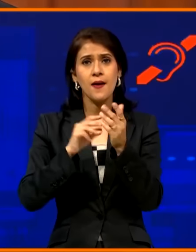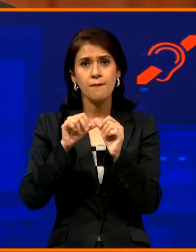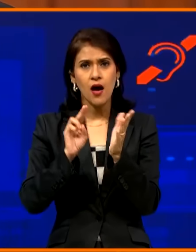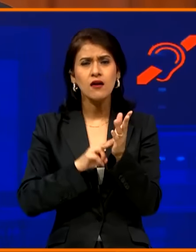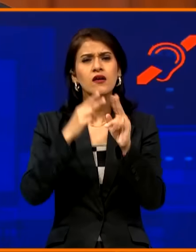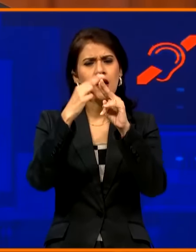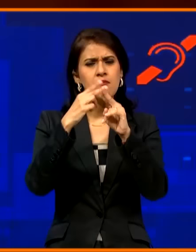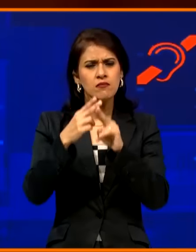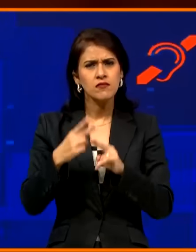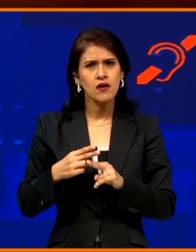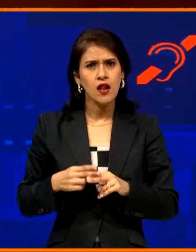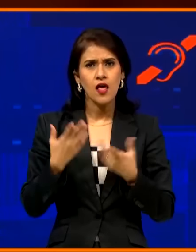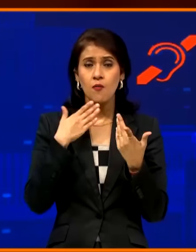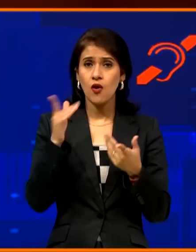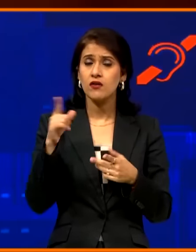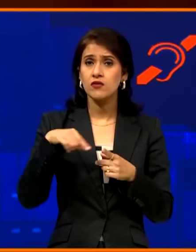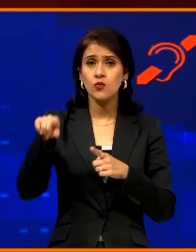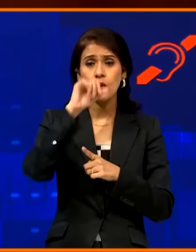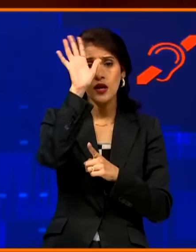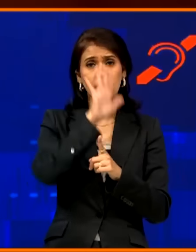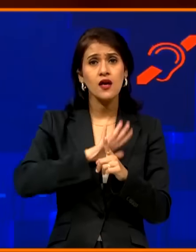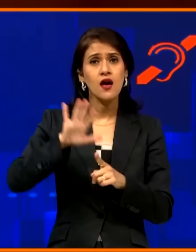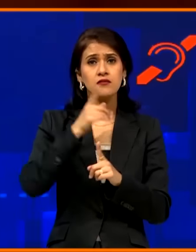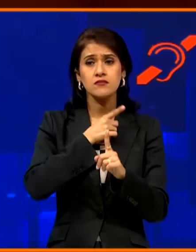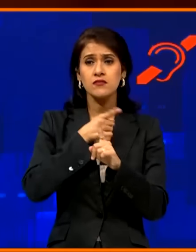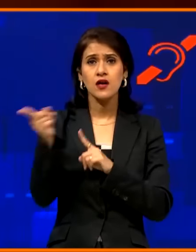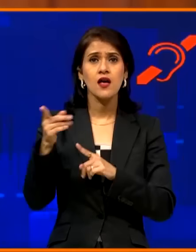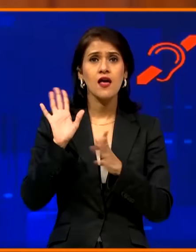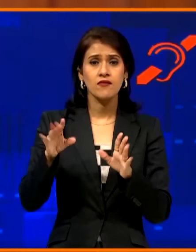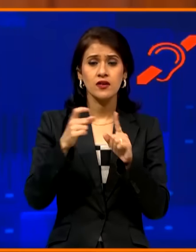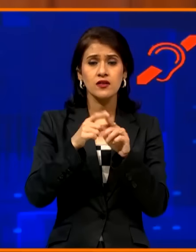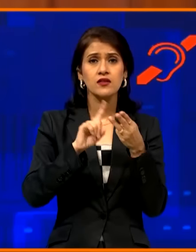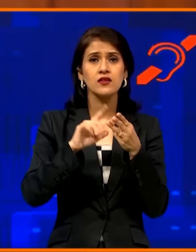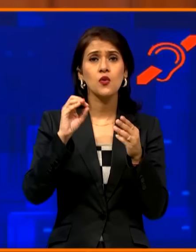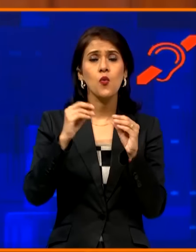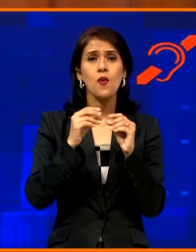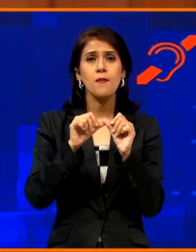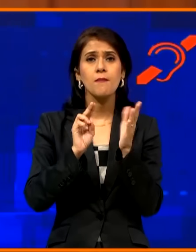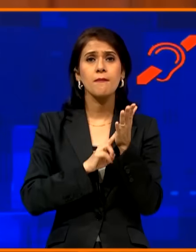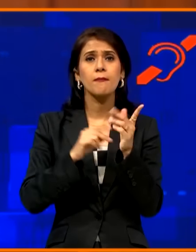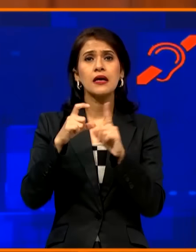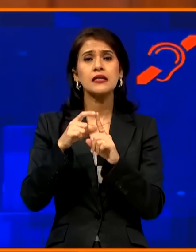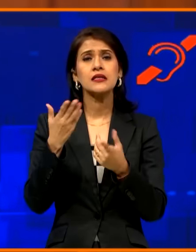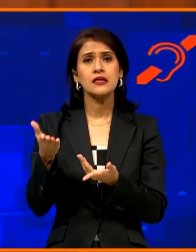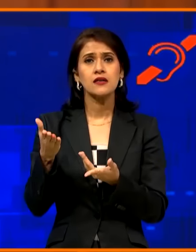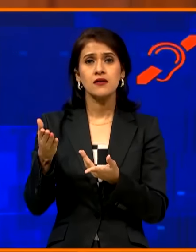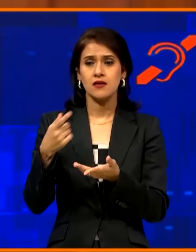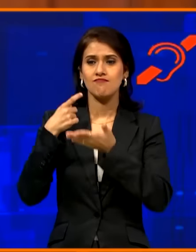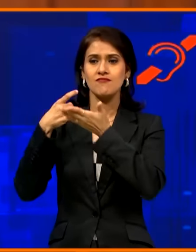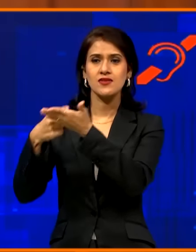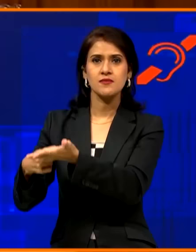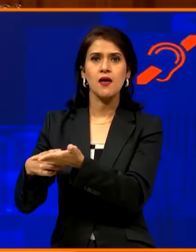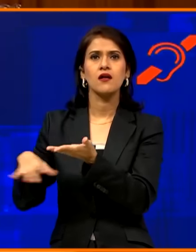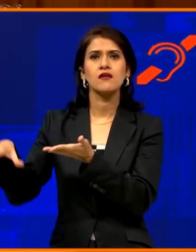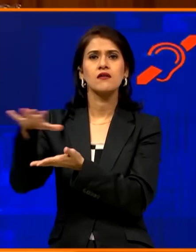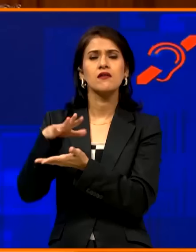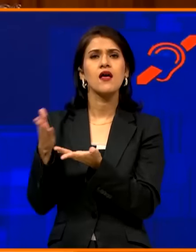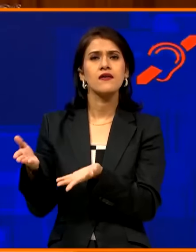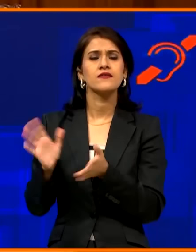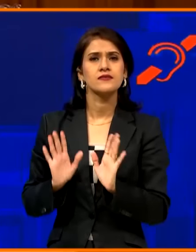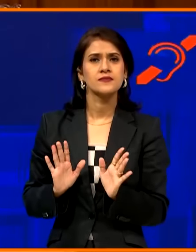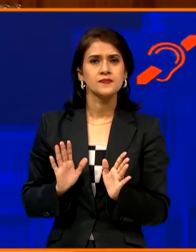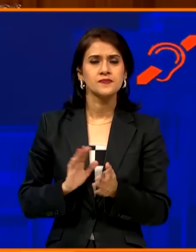हैं जो देश के दुश्मन है और यह देवबंदी थिंकिंग को सपोर्ट करने वाले लोग हैं देवबंद को रेस्पेक्ट करने वाले लोग हैं इसीलिए मैं